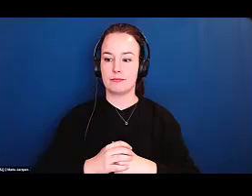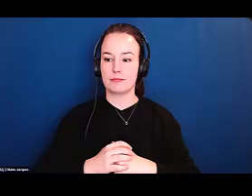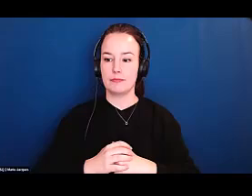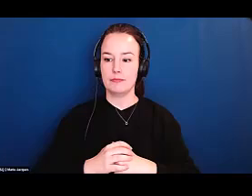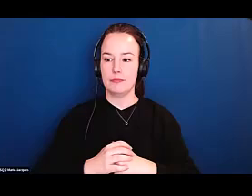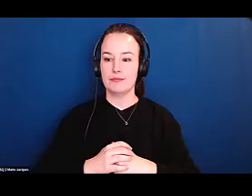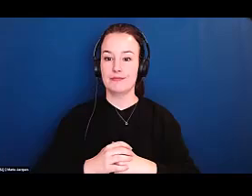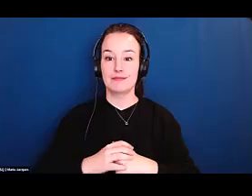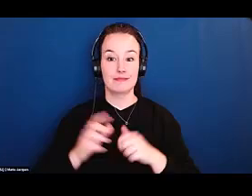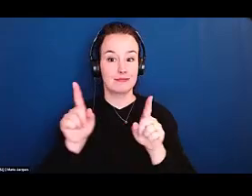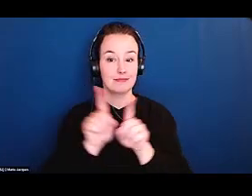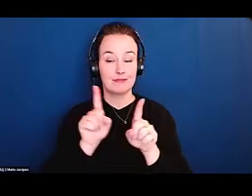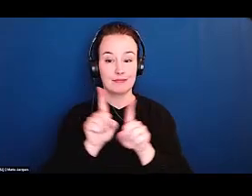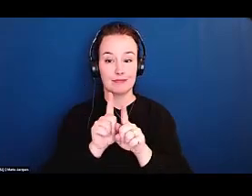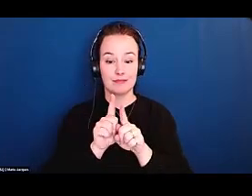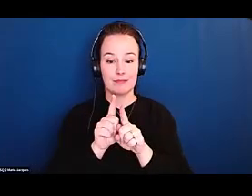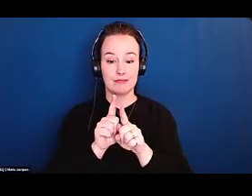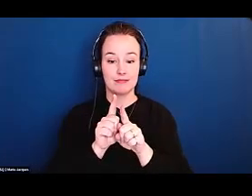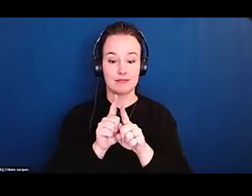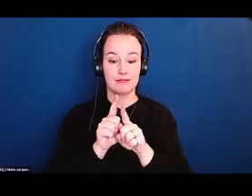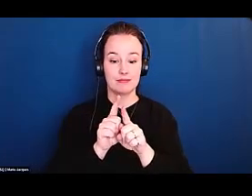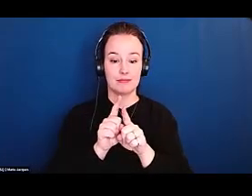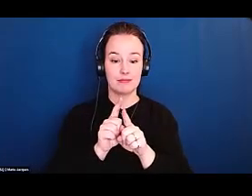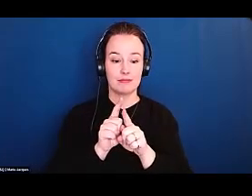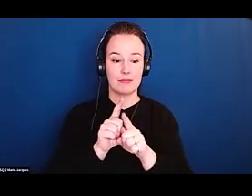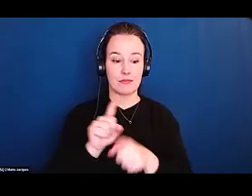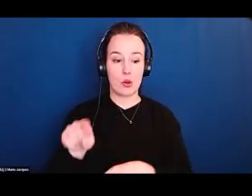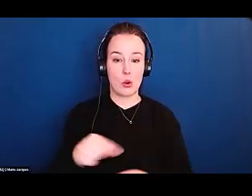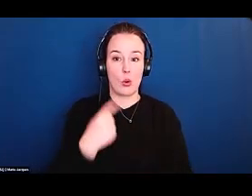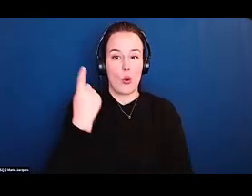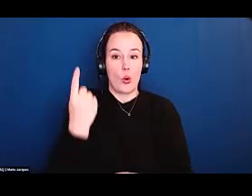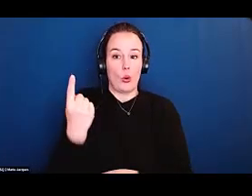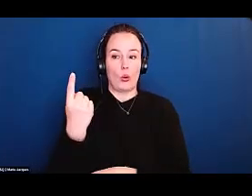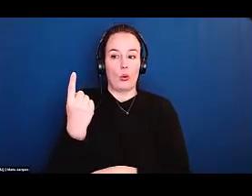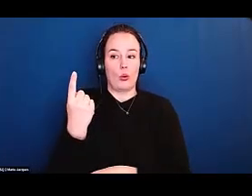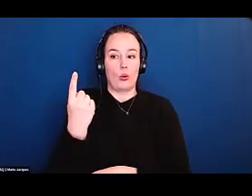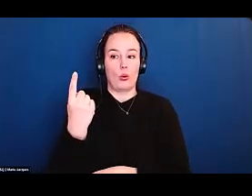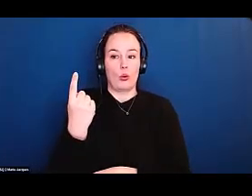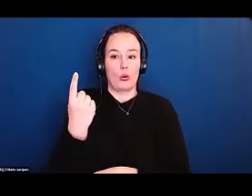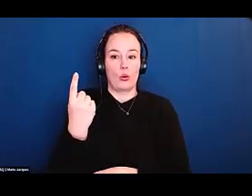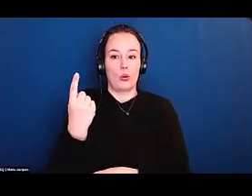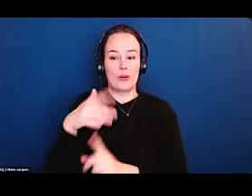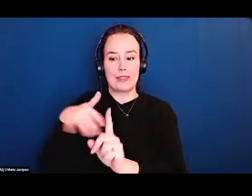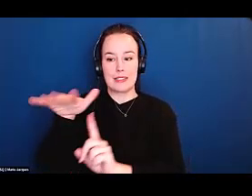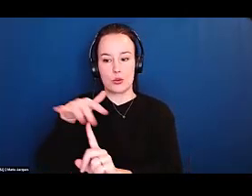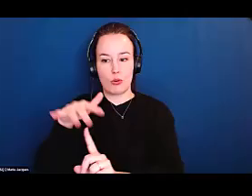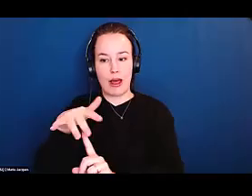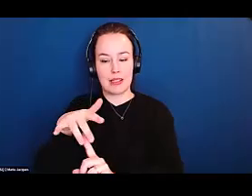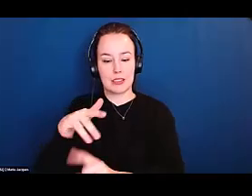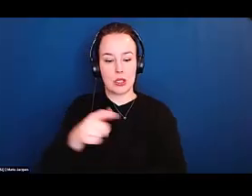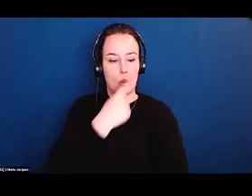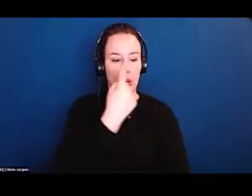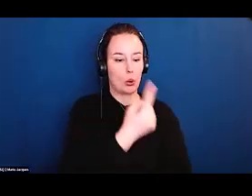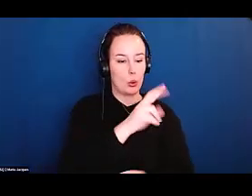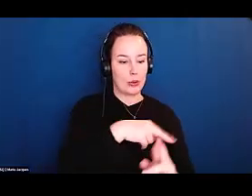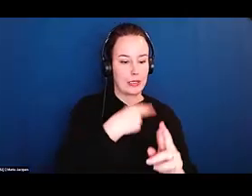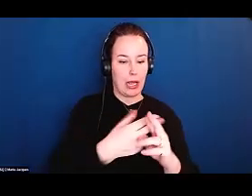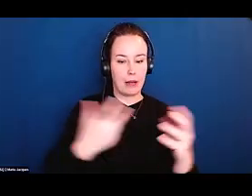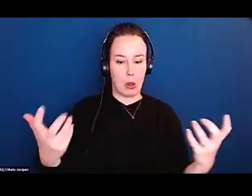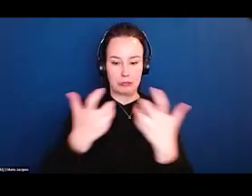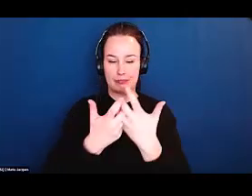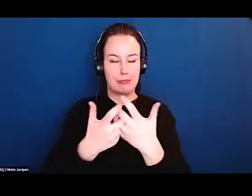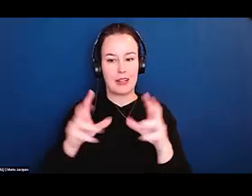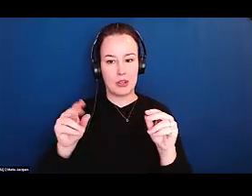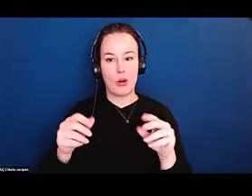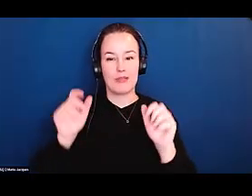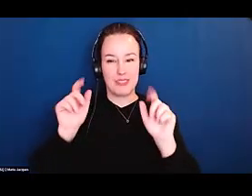Et nous avons aussi réalisé qu'il n'y a pas une seule réponse pour chaque situation. Il faut trouver